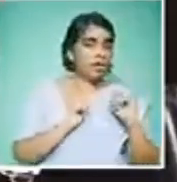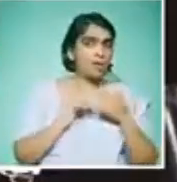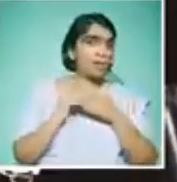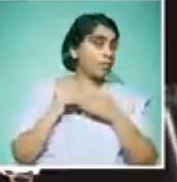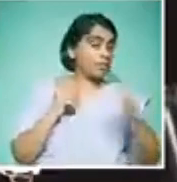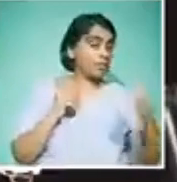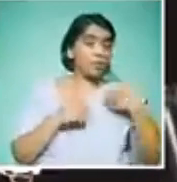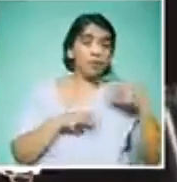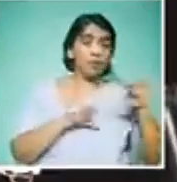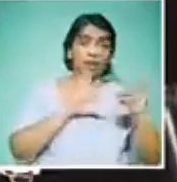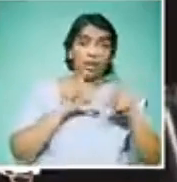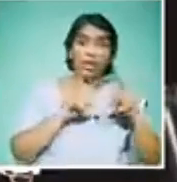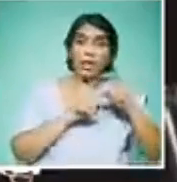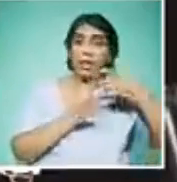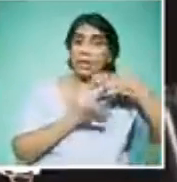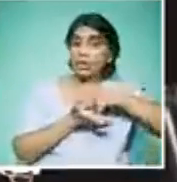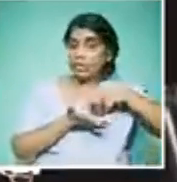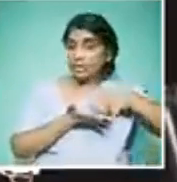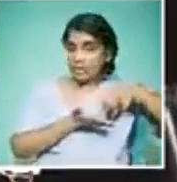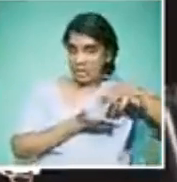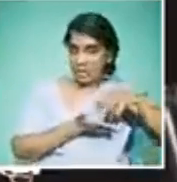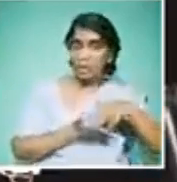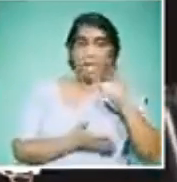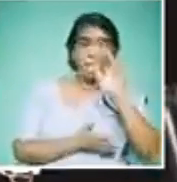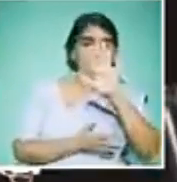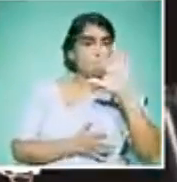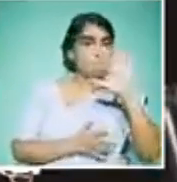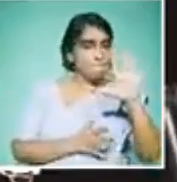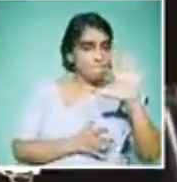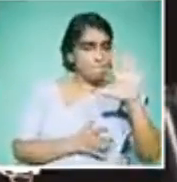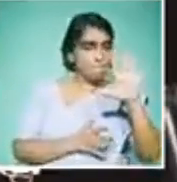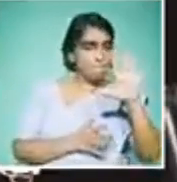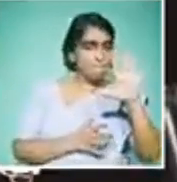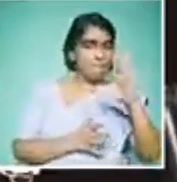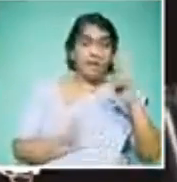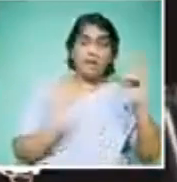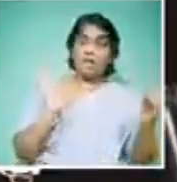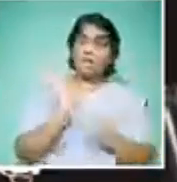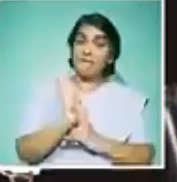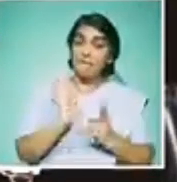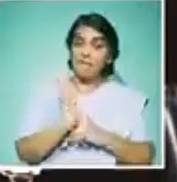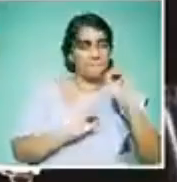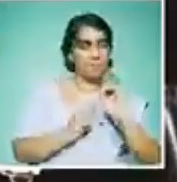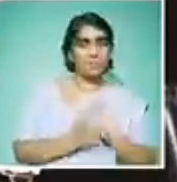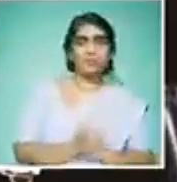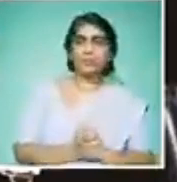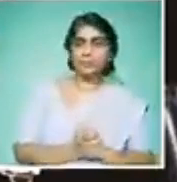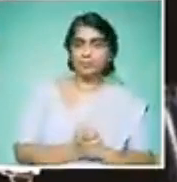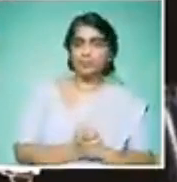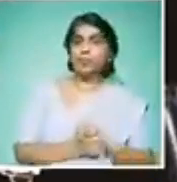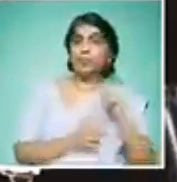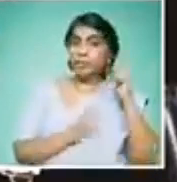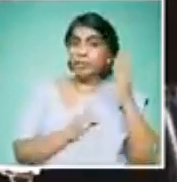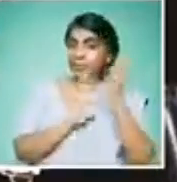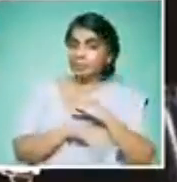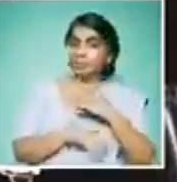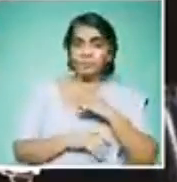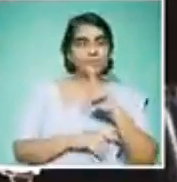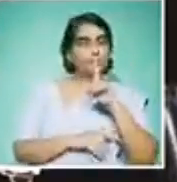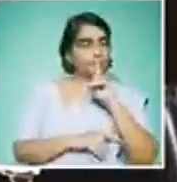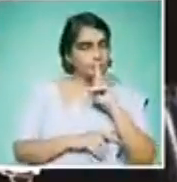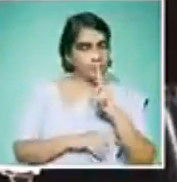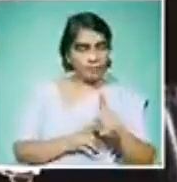අපි තෝරගන්නේ දිස්ත්‍රික් පදනමින් 55යි, දුෂ්කර දිස්ත්‍රික්කෙන් 5යි. දැන් අපි එදා යෝජනා